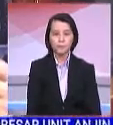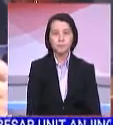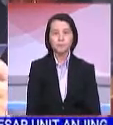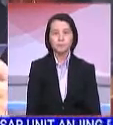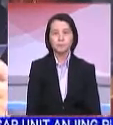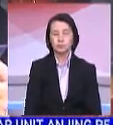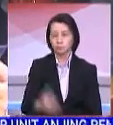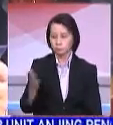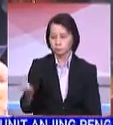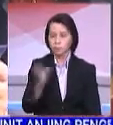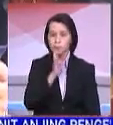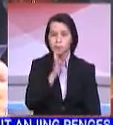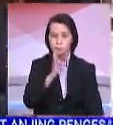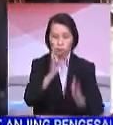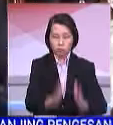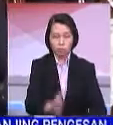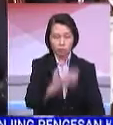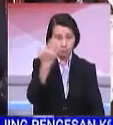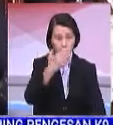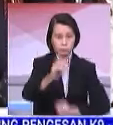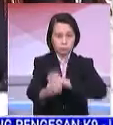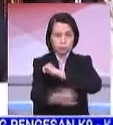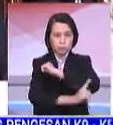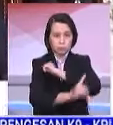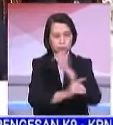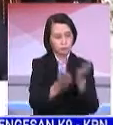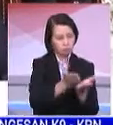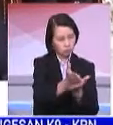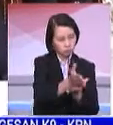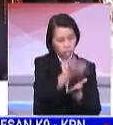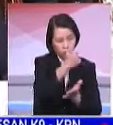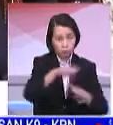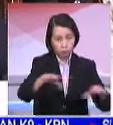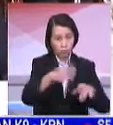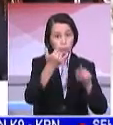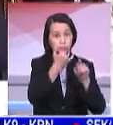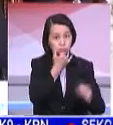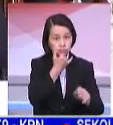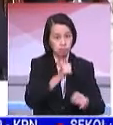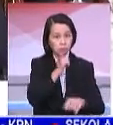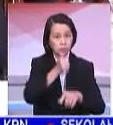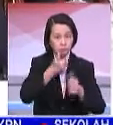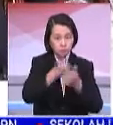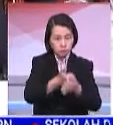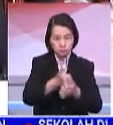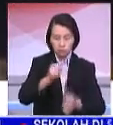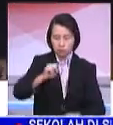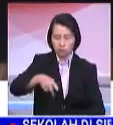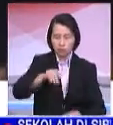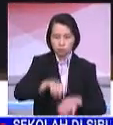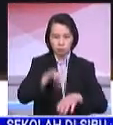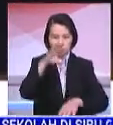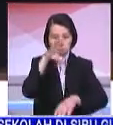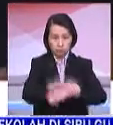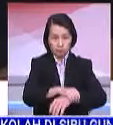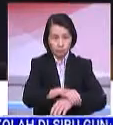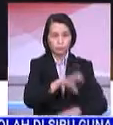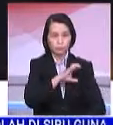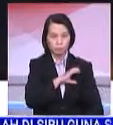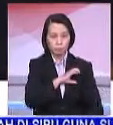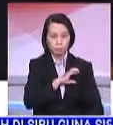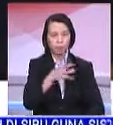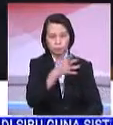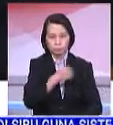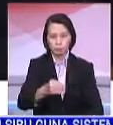beliau bergantung rawam dikenakan kompos cara terus karena membuat kesalahan melanggar sop ketika ditahan anggota polis